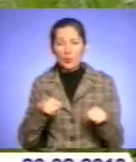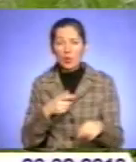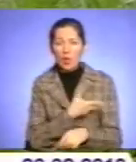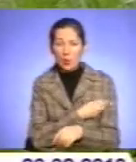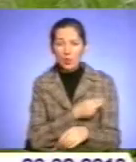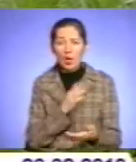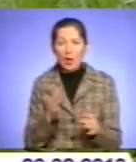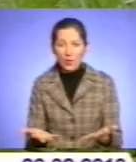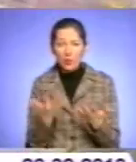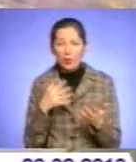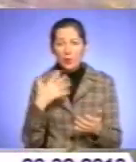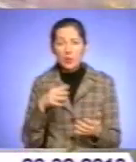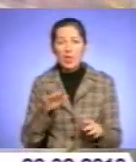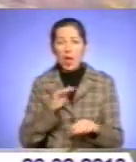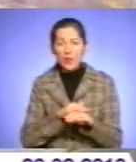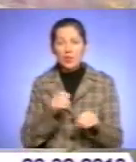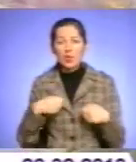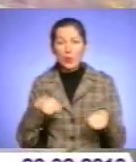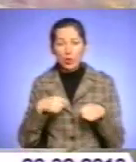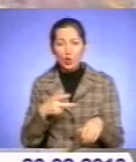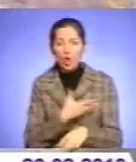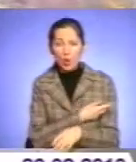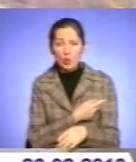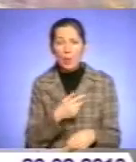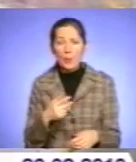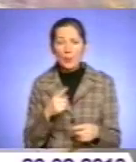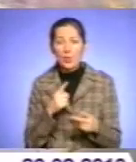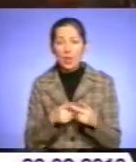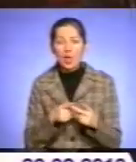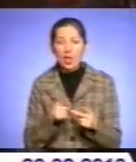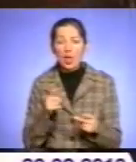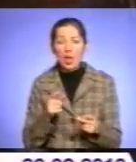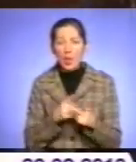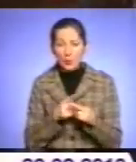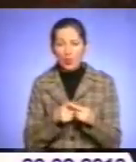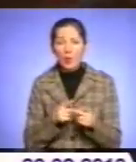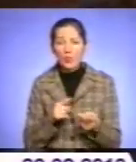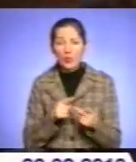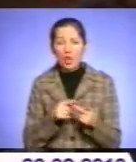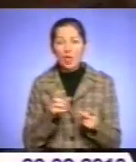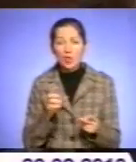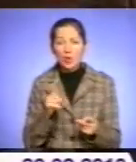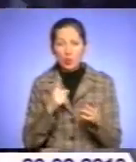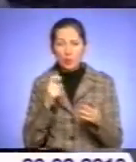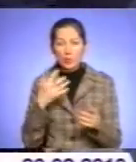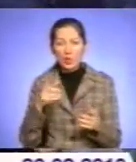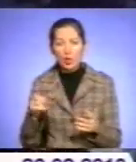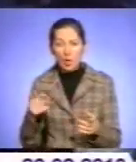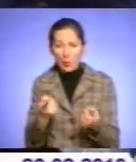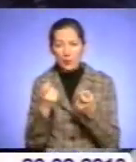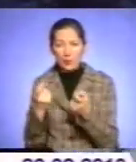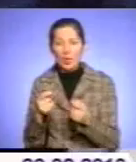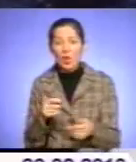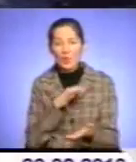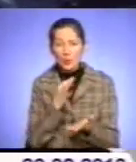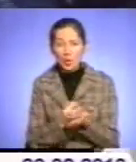фактів збуту наркотиків. 150 осіб притягнули за це до відповідальності. Найбільше дітей здивувало те, що за законом передбачене